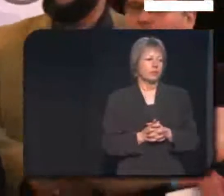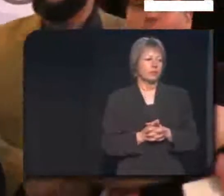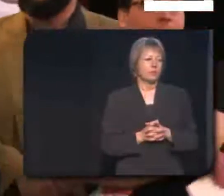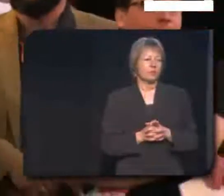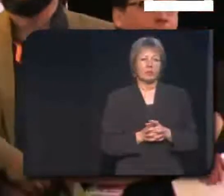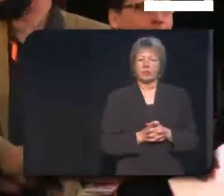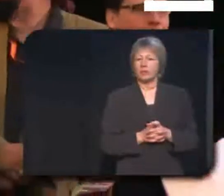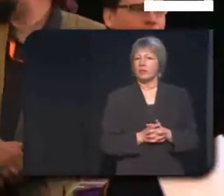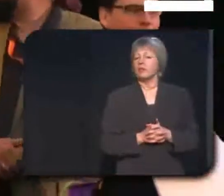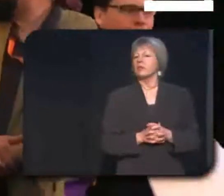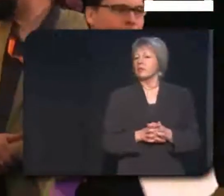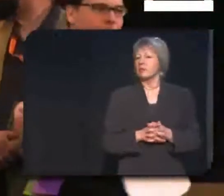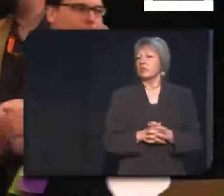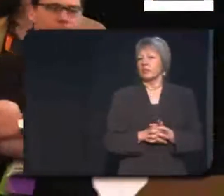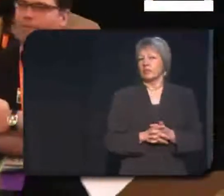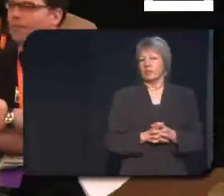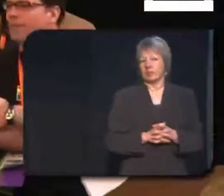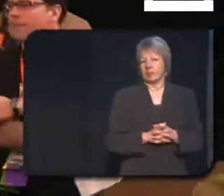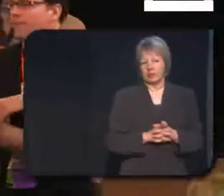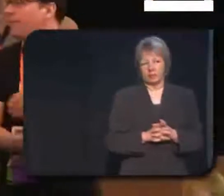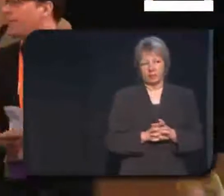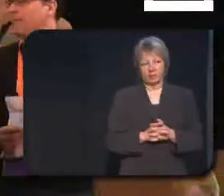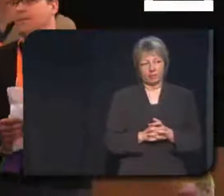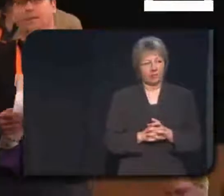wir Emilia dir Pirates